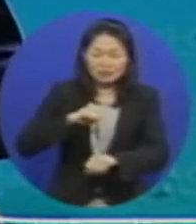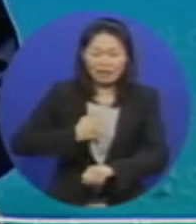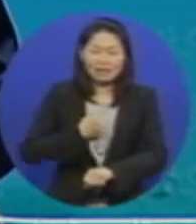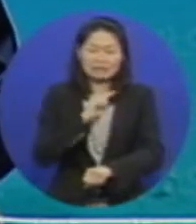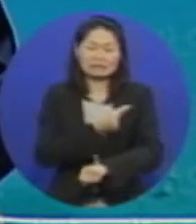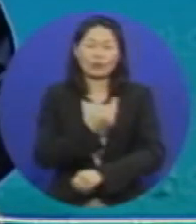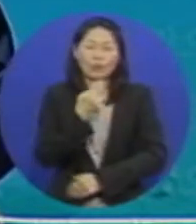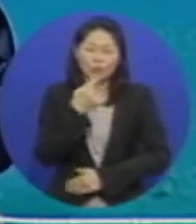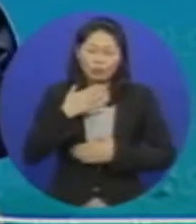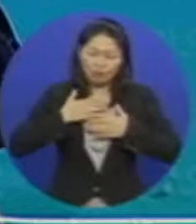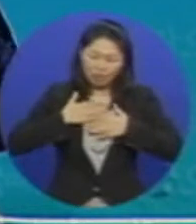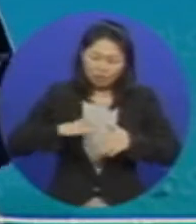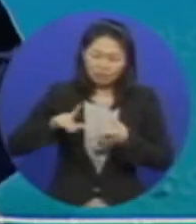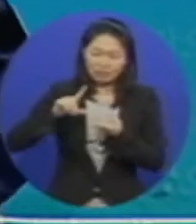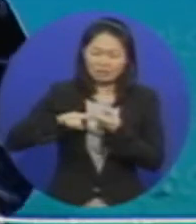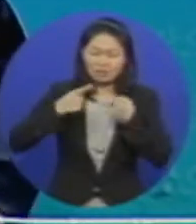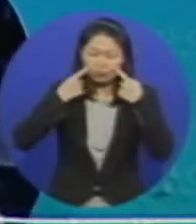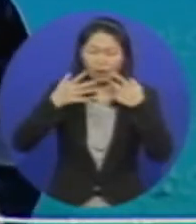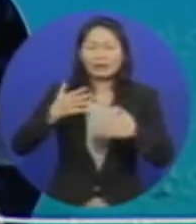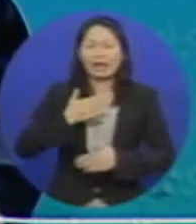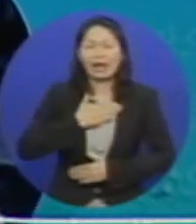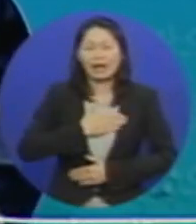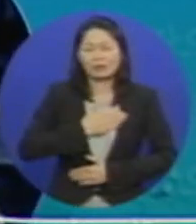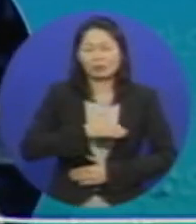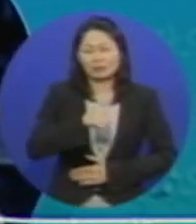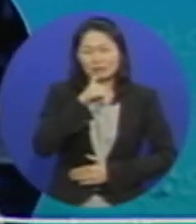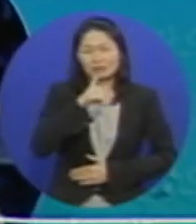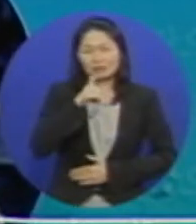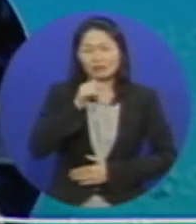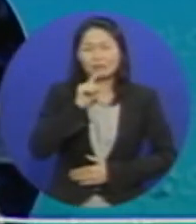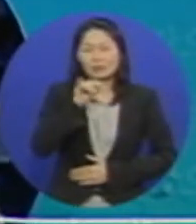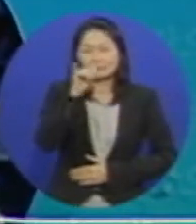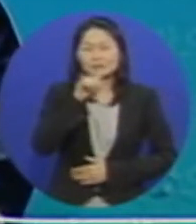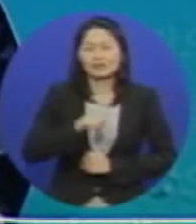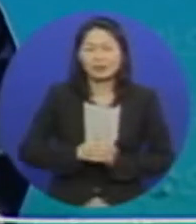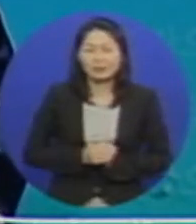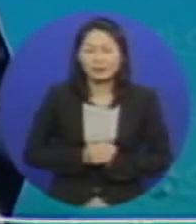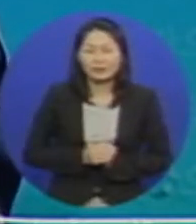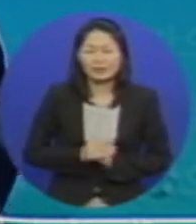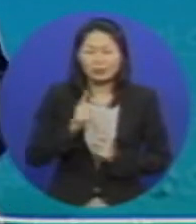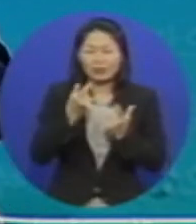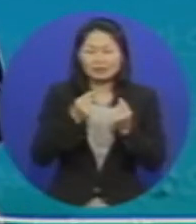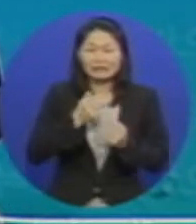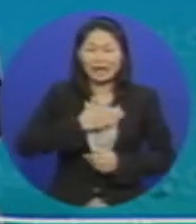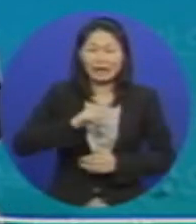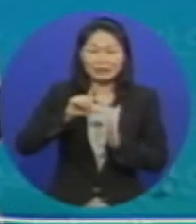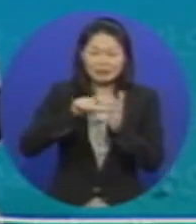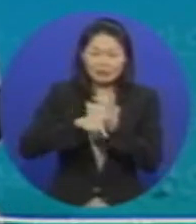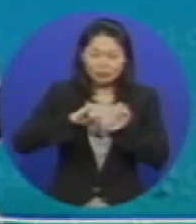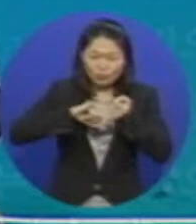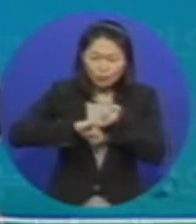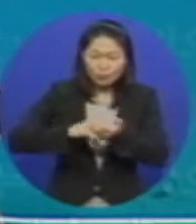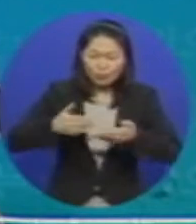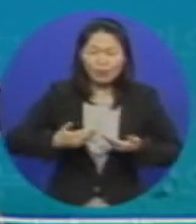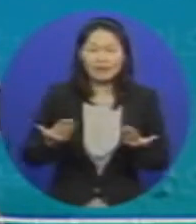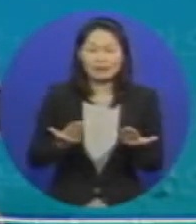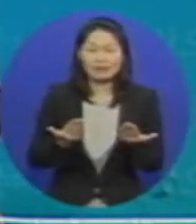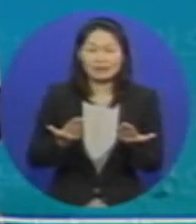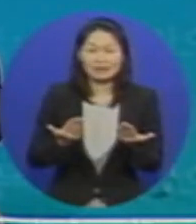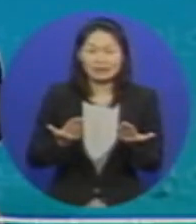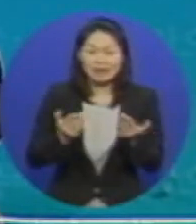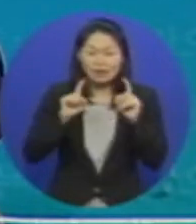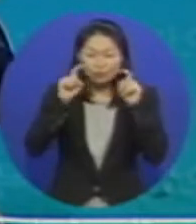연약한 것을 정확이 않은 것이라고 말씀하셨어요 그래야 꼭 필요한 이게